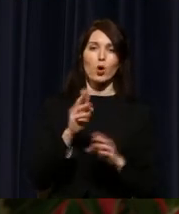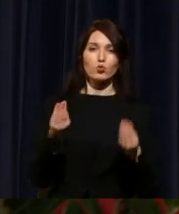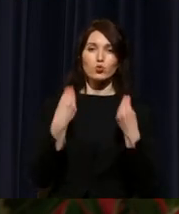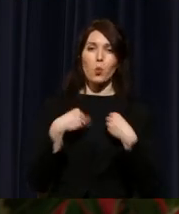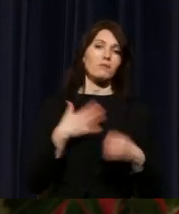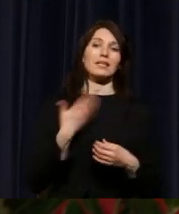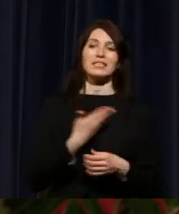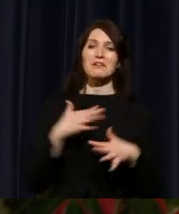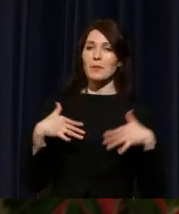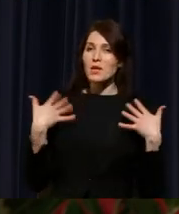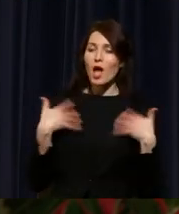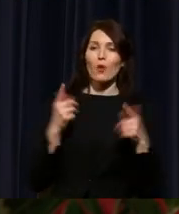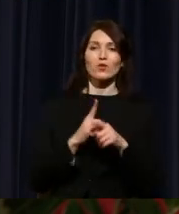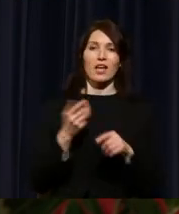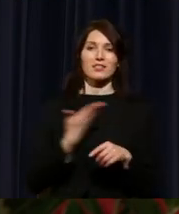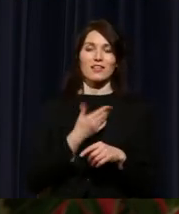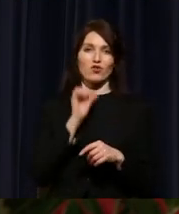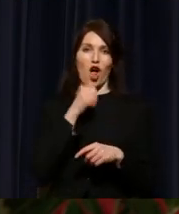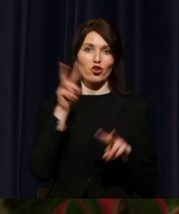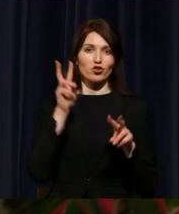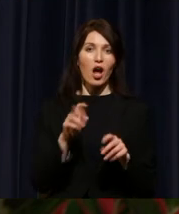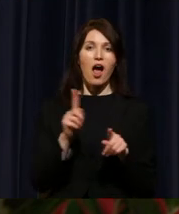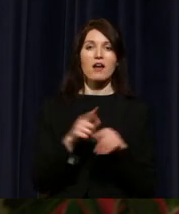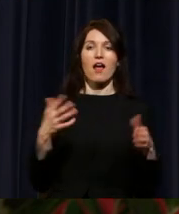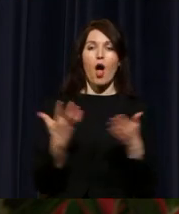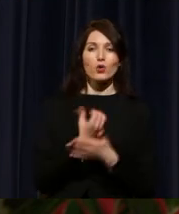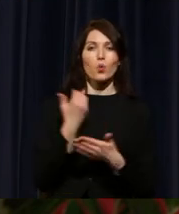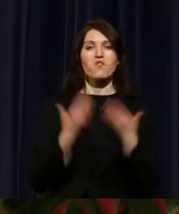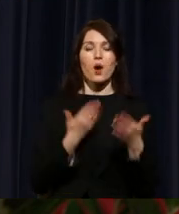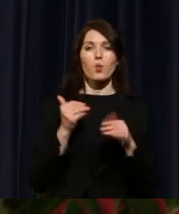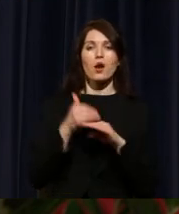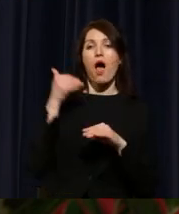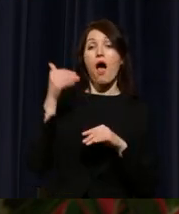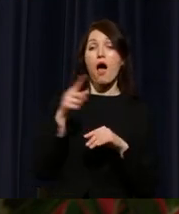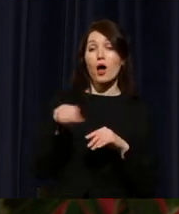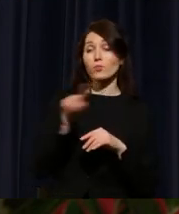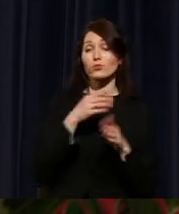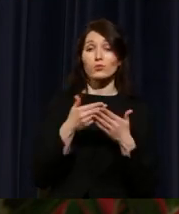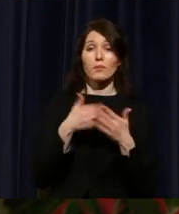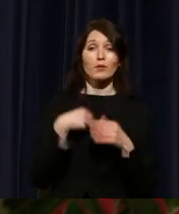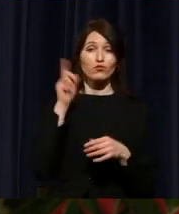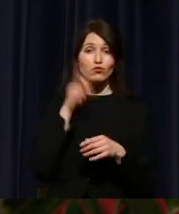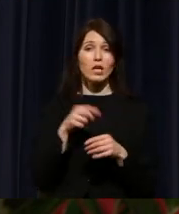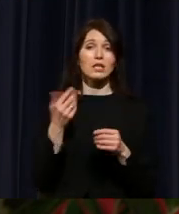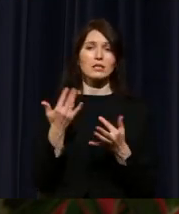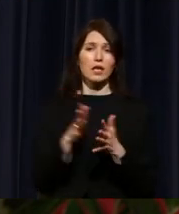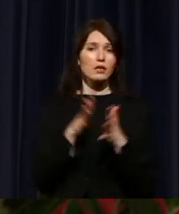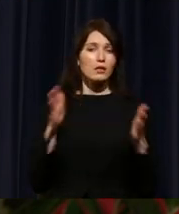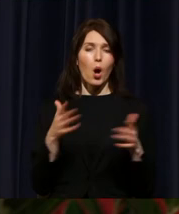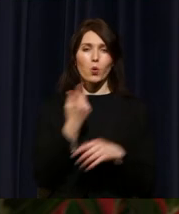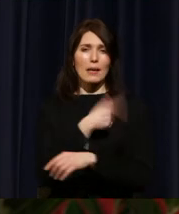dzīves prieku un vispār to dzīves garšu, ir atrodama arī varbūt ārpusē. Piemēram, es zinu, cik ļoti daudz